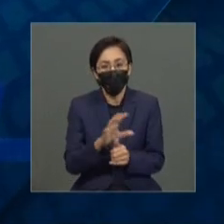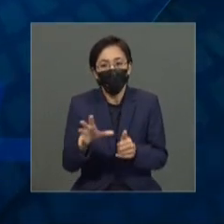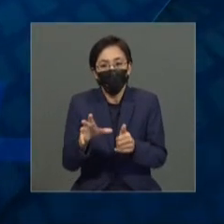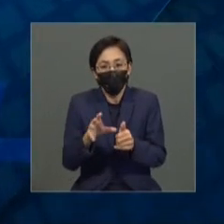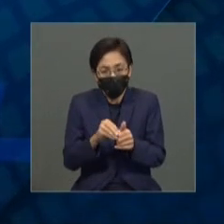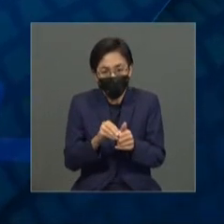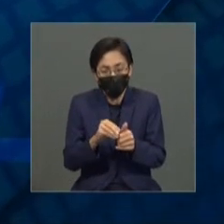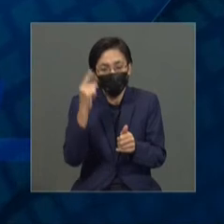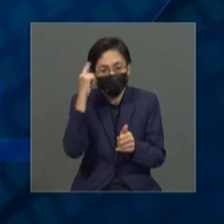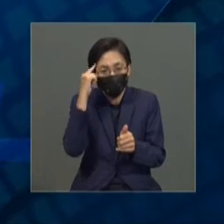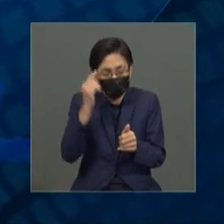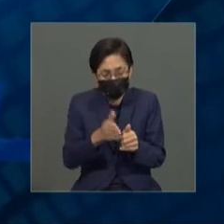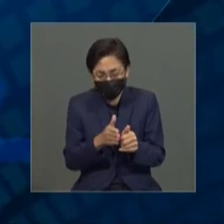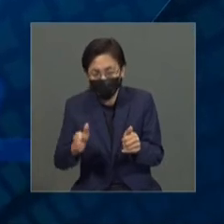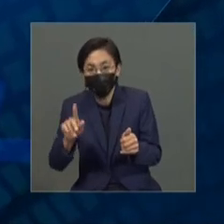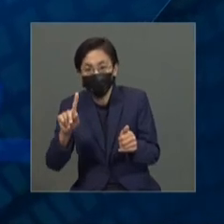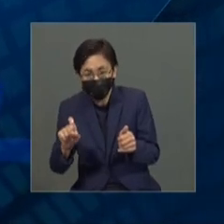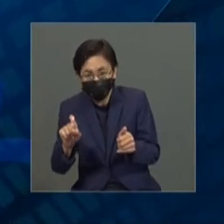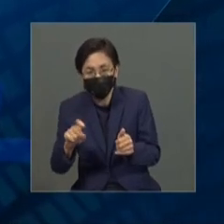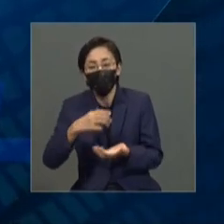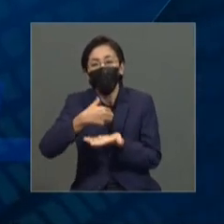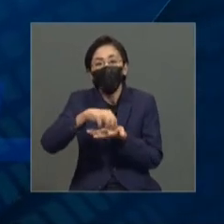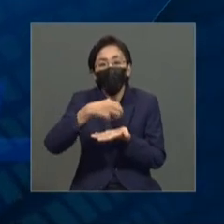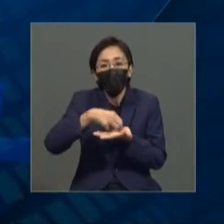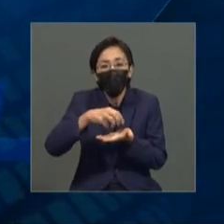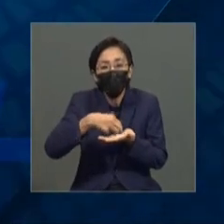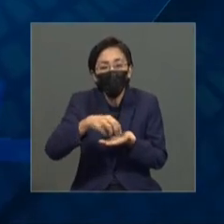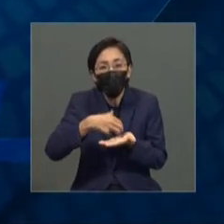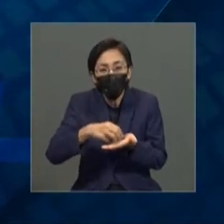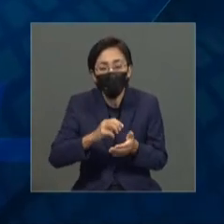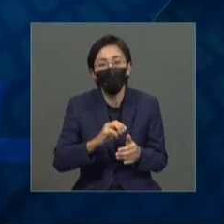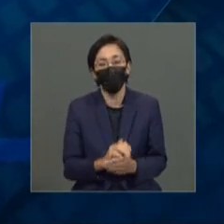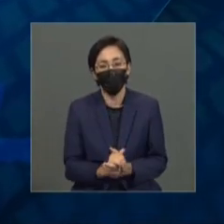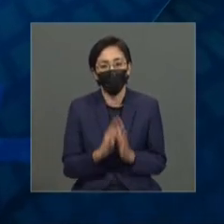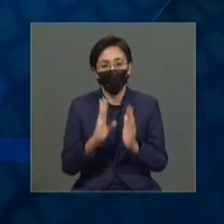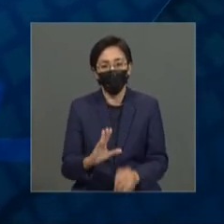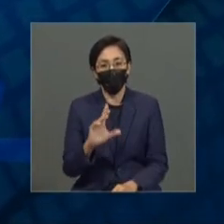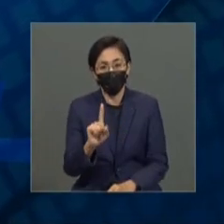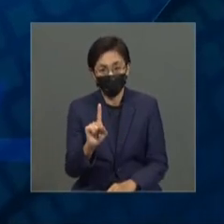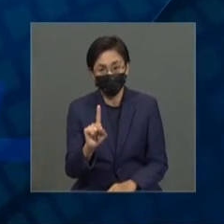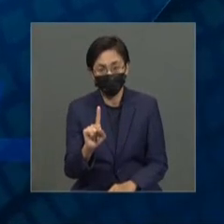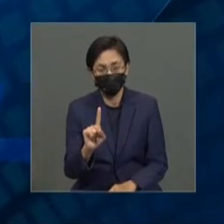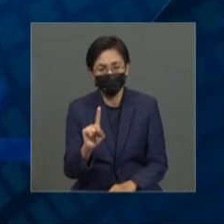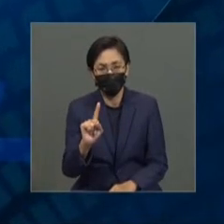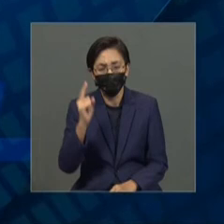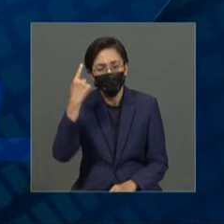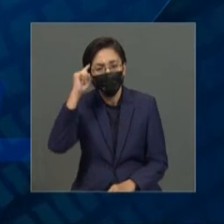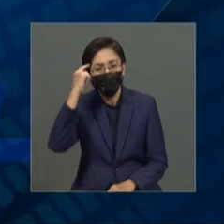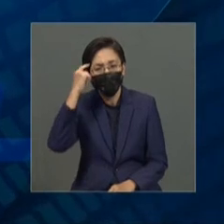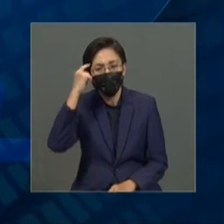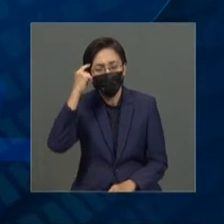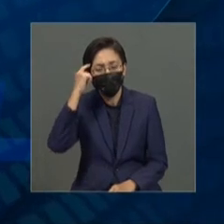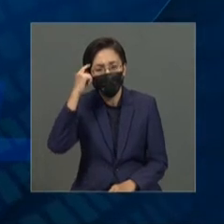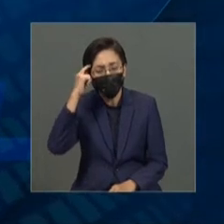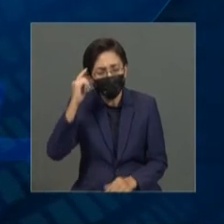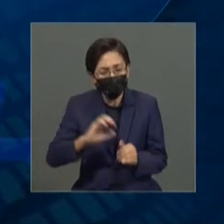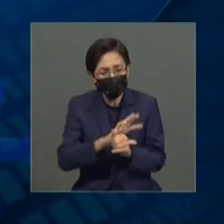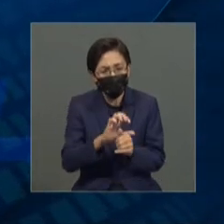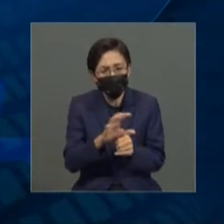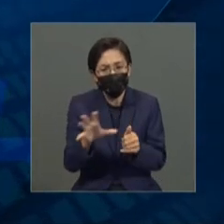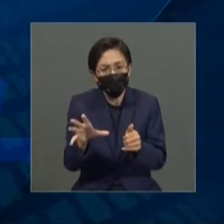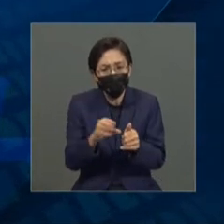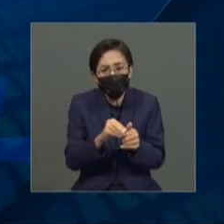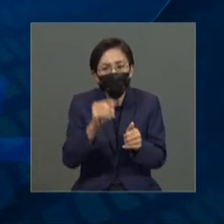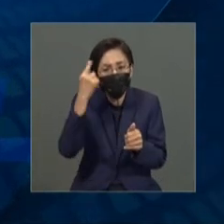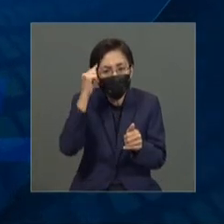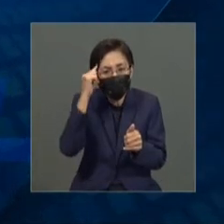จนถึงวันเสียชีวิตท่านจะเห็นจากรายงานนะคะว่ามี1รายที่ไม่ทราบว่ามีการติดเชื้อจ